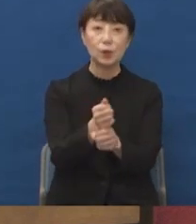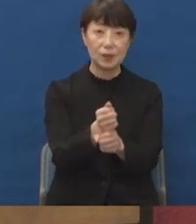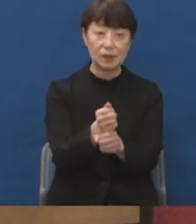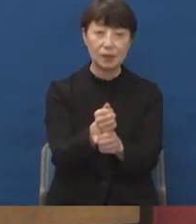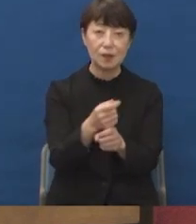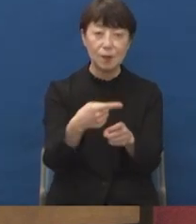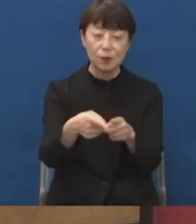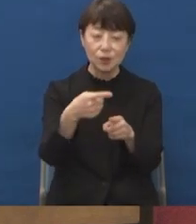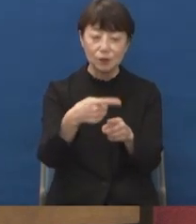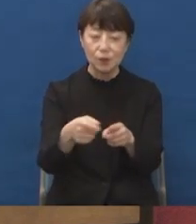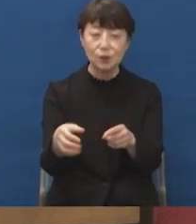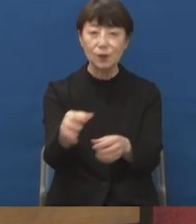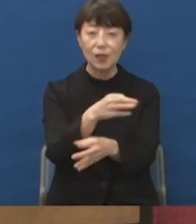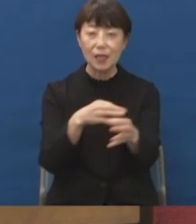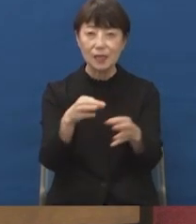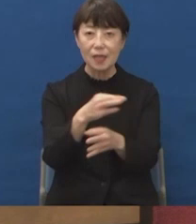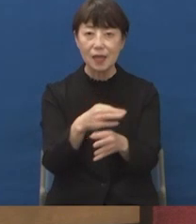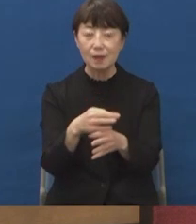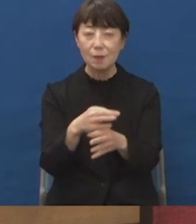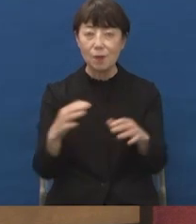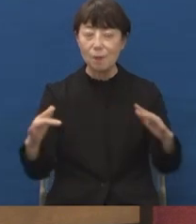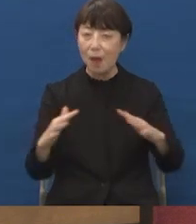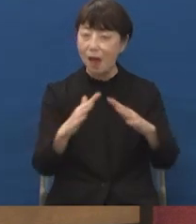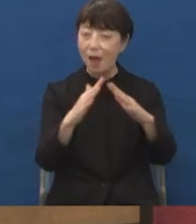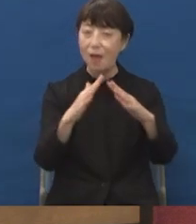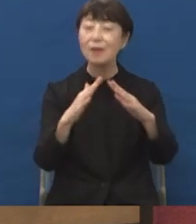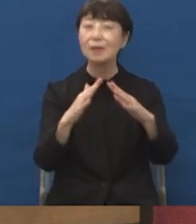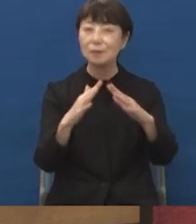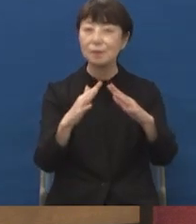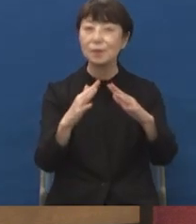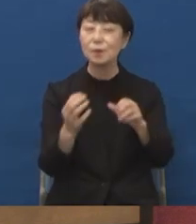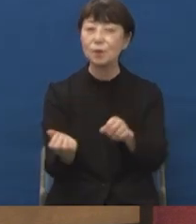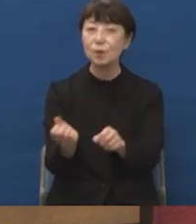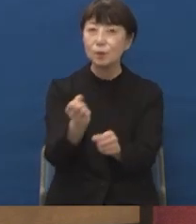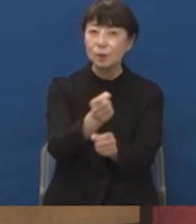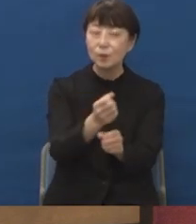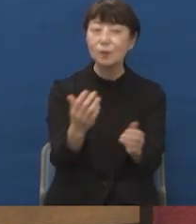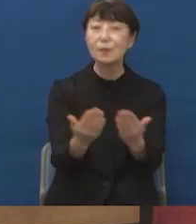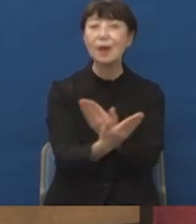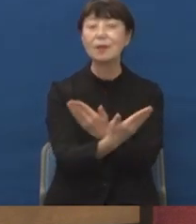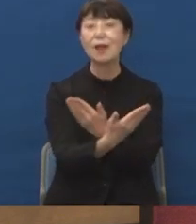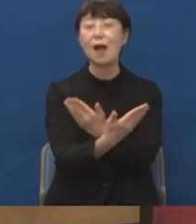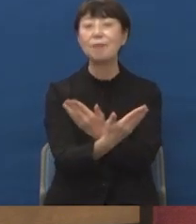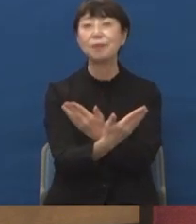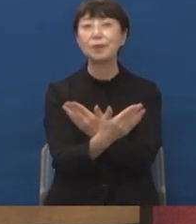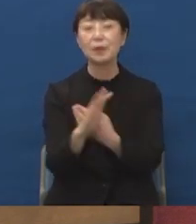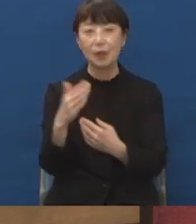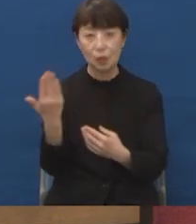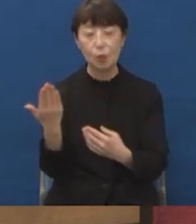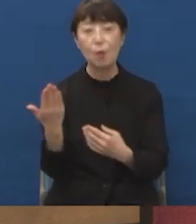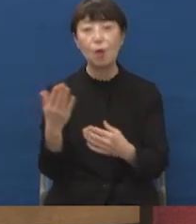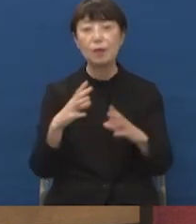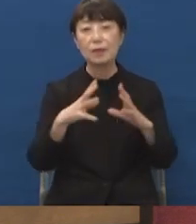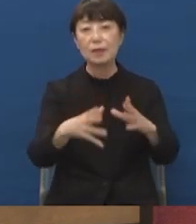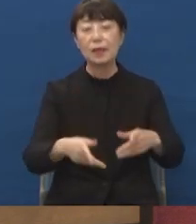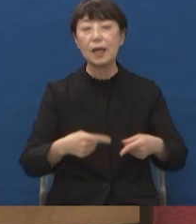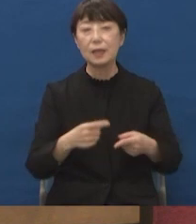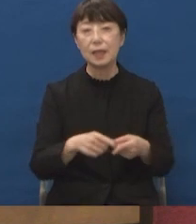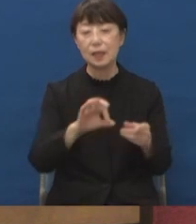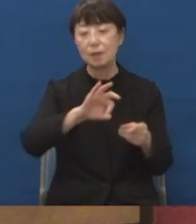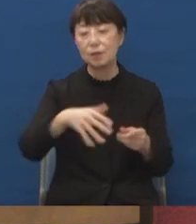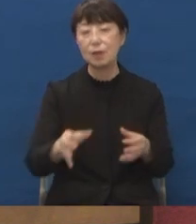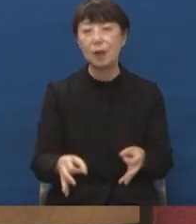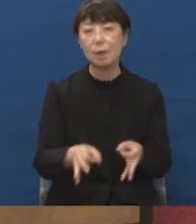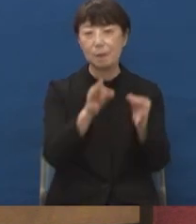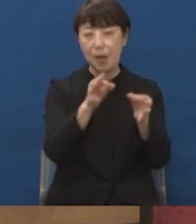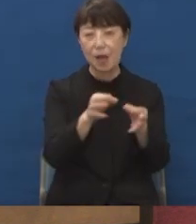に経済活動が活性化し、緩やかな持ち直しが続いています。その一方で、世界的な物価高、エネルギ